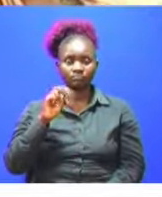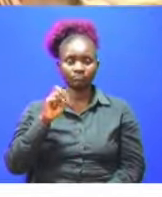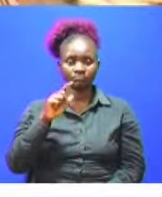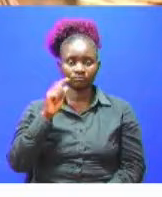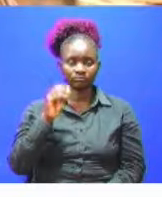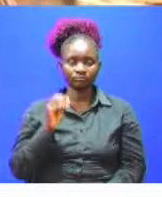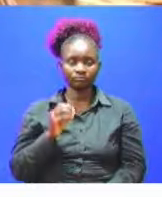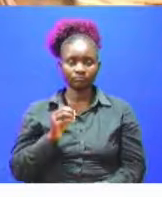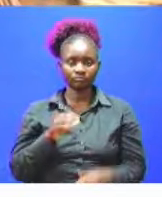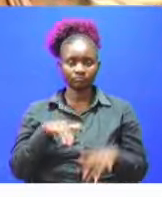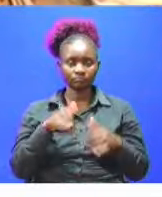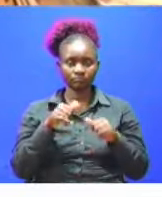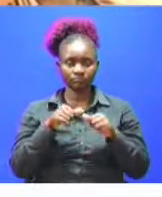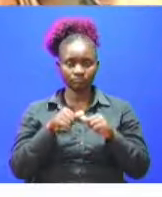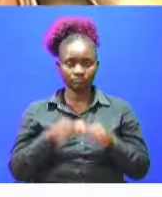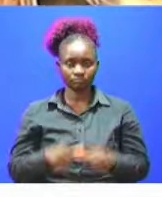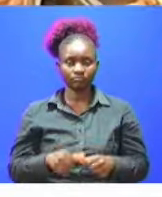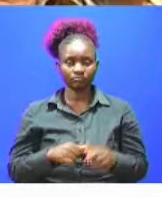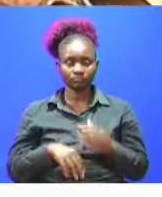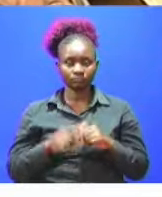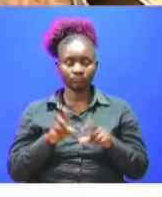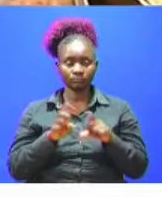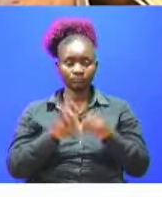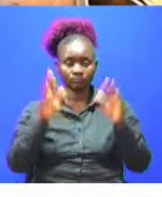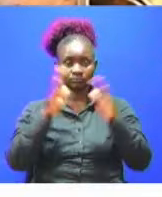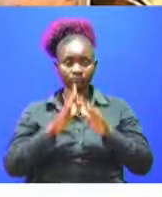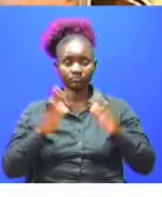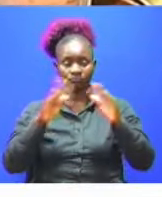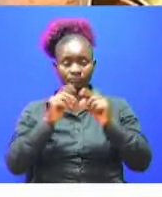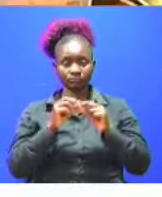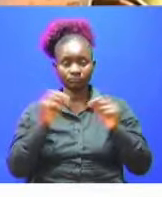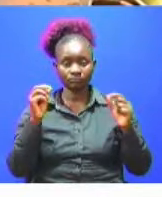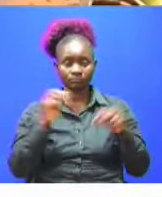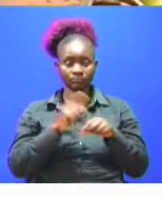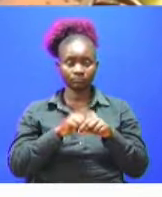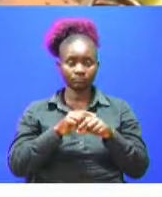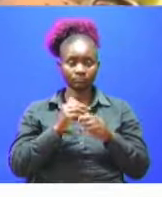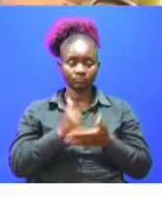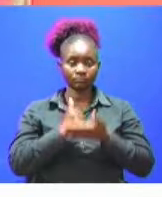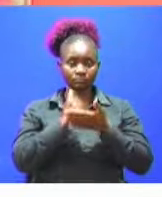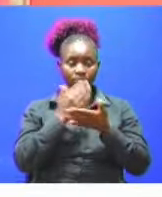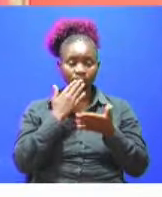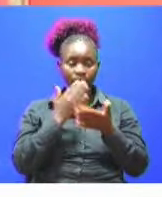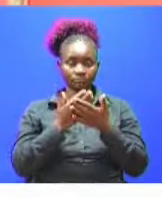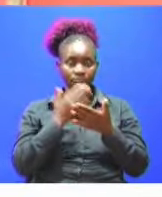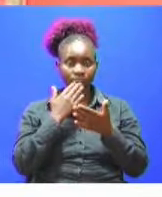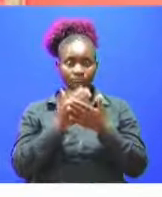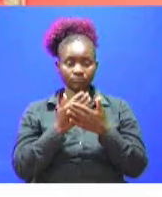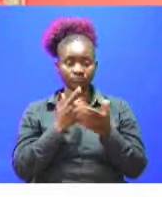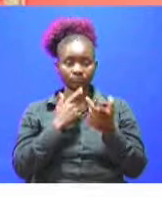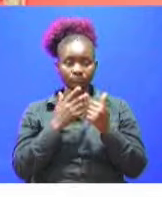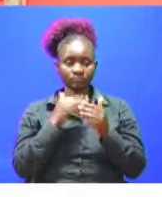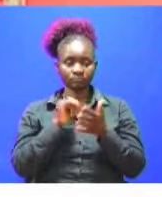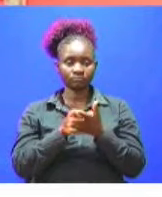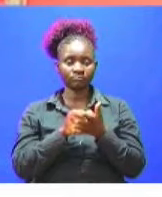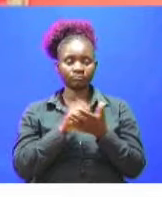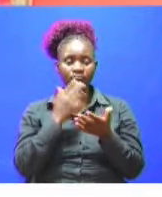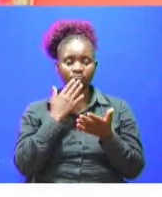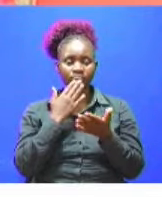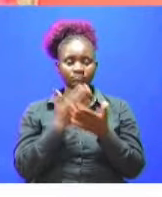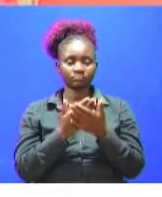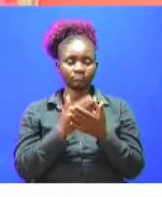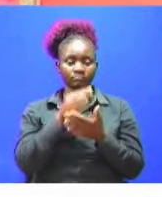senyo mbeye masegi kege tambe. Airene liambu ya mono asobo konyi. Ngote yabambu ya mono